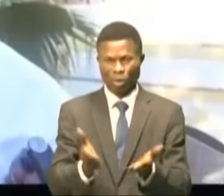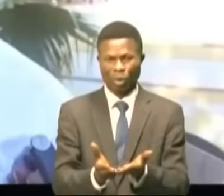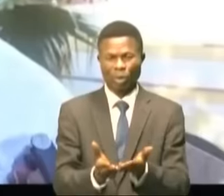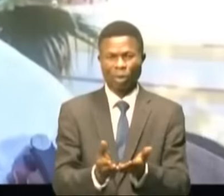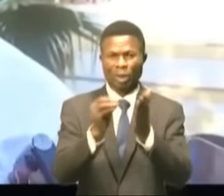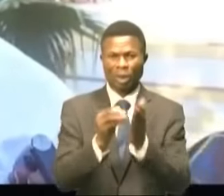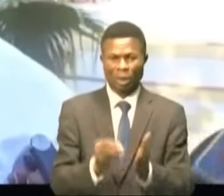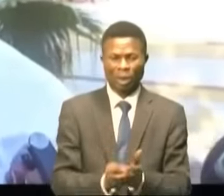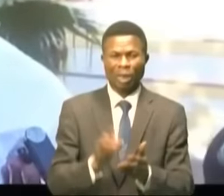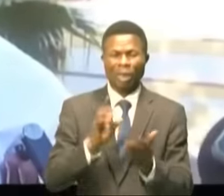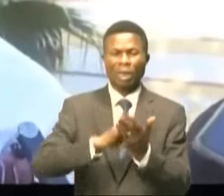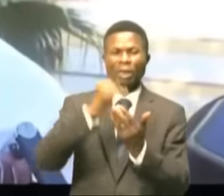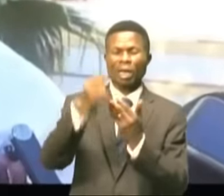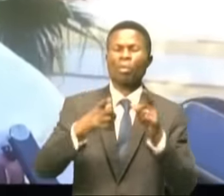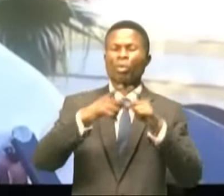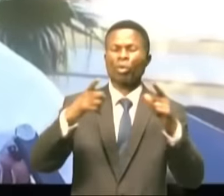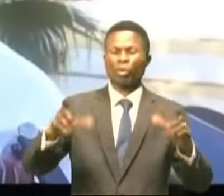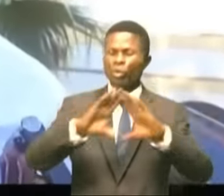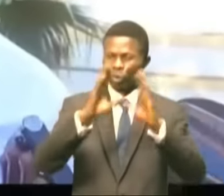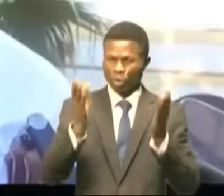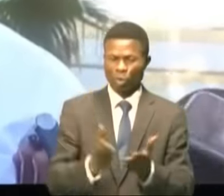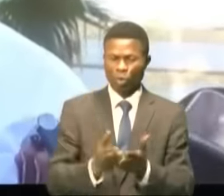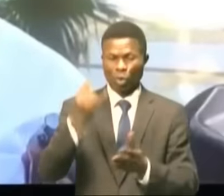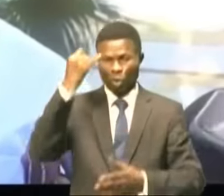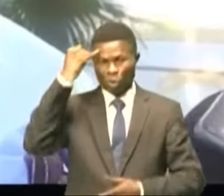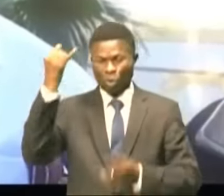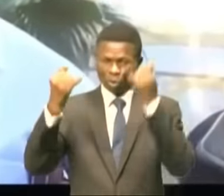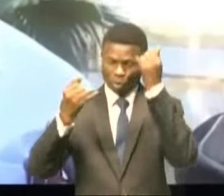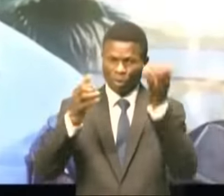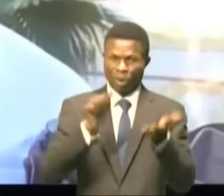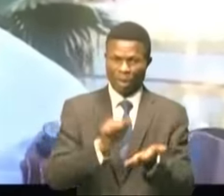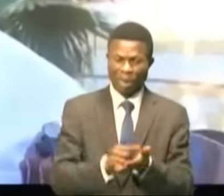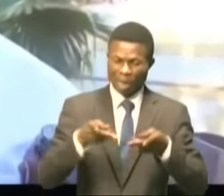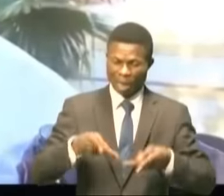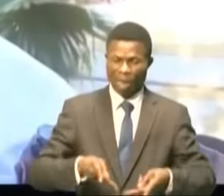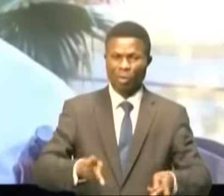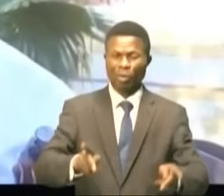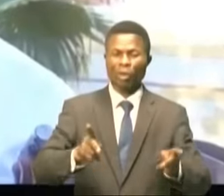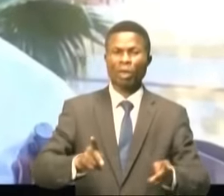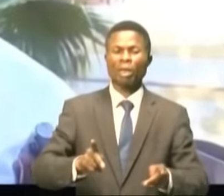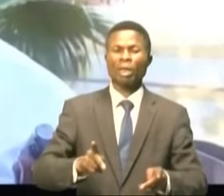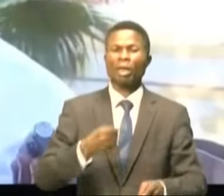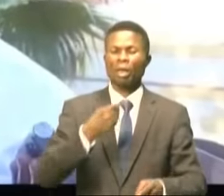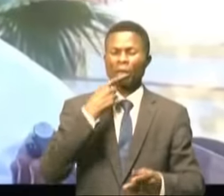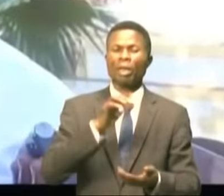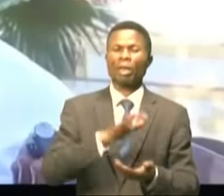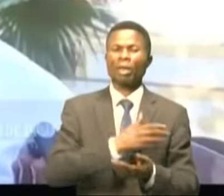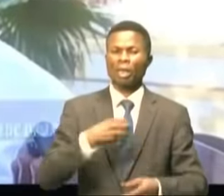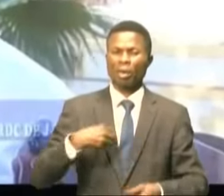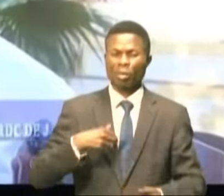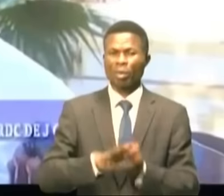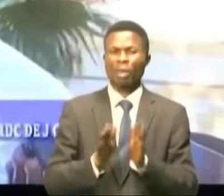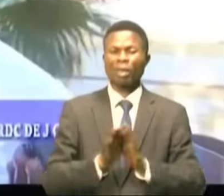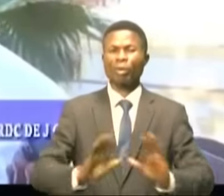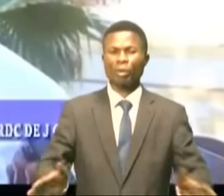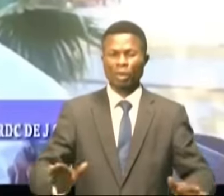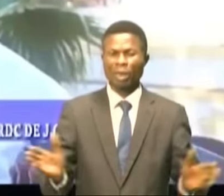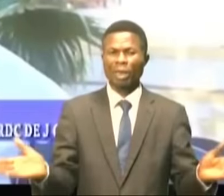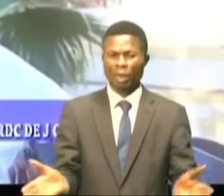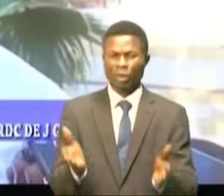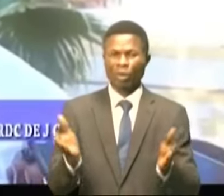la fin du projet que toutes ces initiatives puissent permettre à des ménages d'être capables de